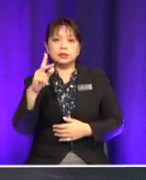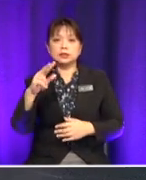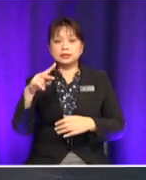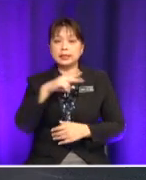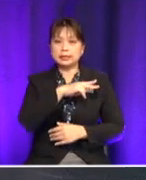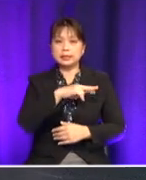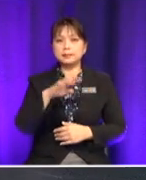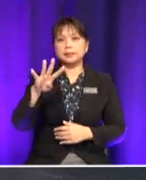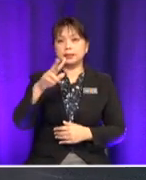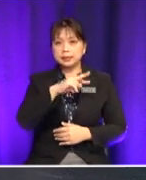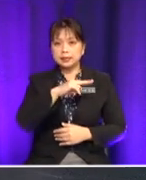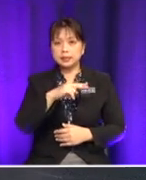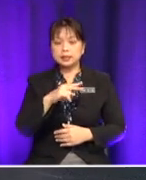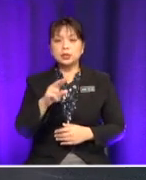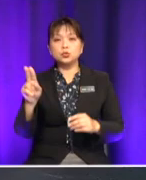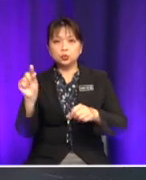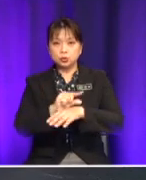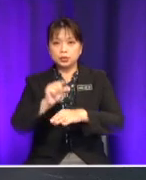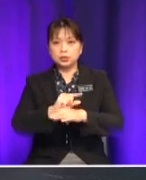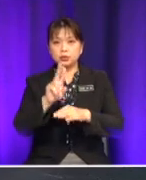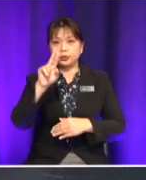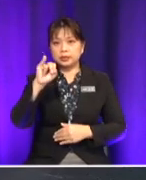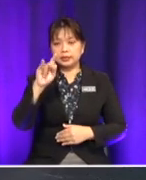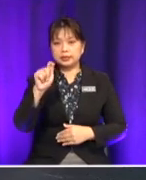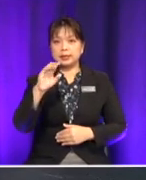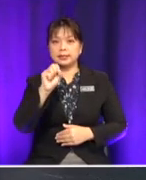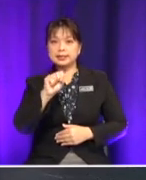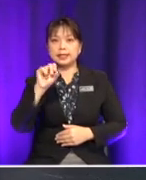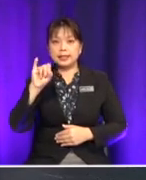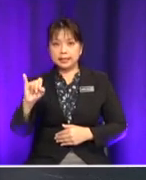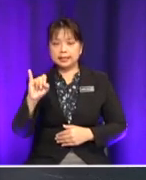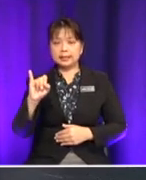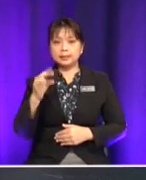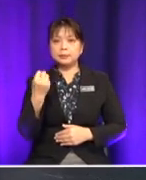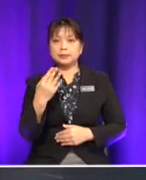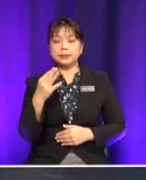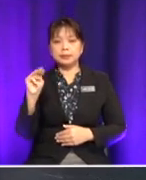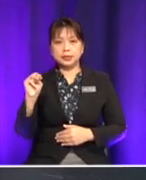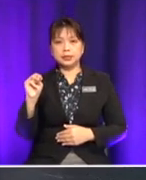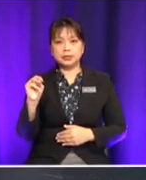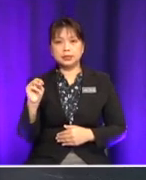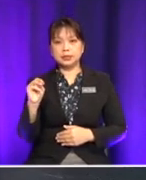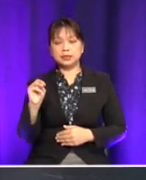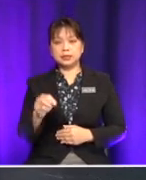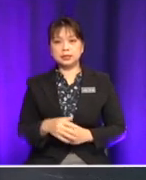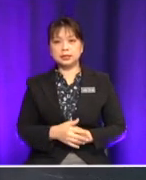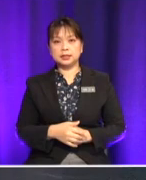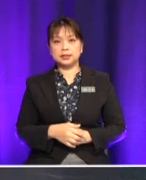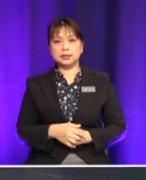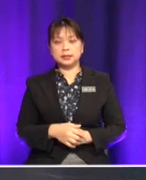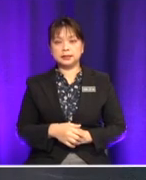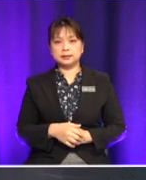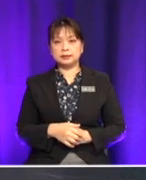nanti keliru bunga unik si mite agak-agak berapa mite 8 * 6